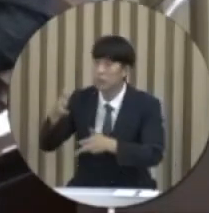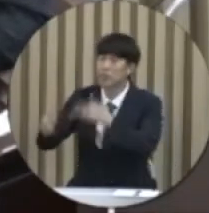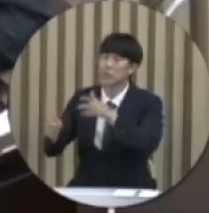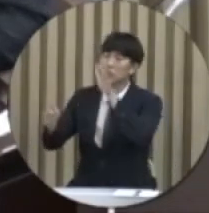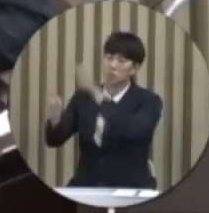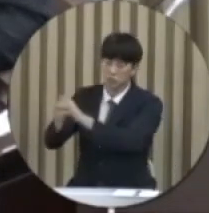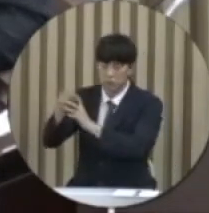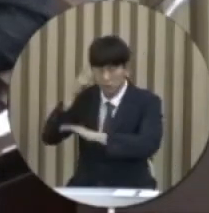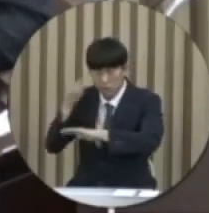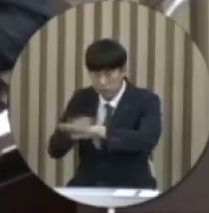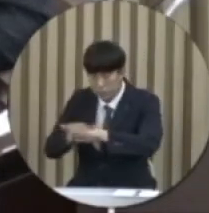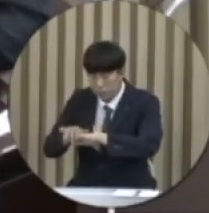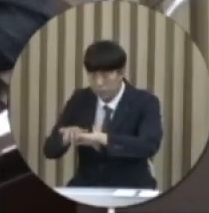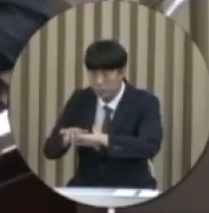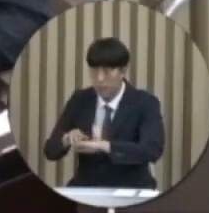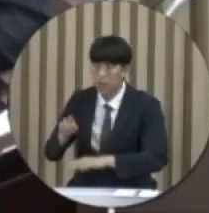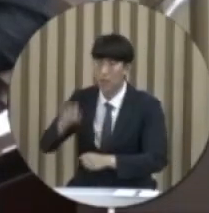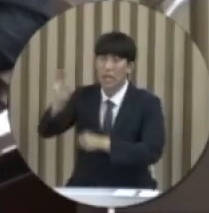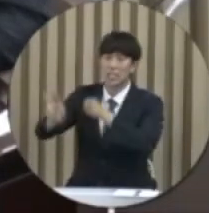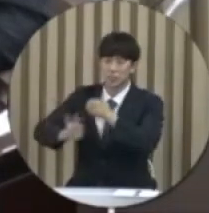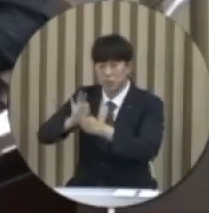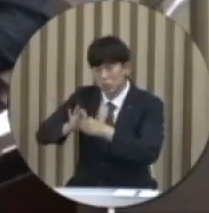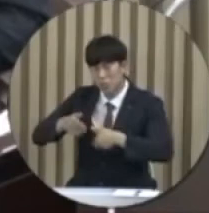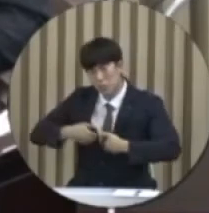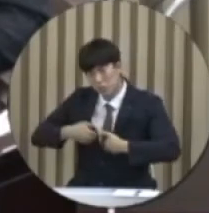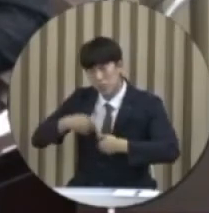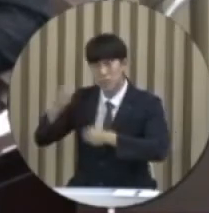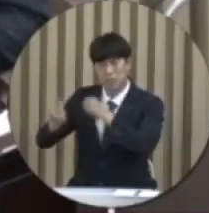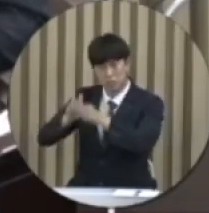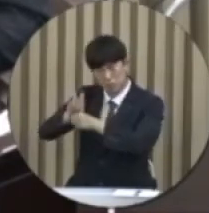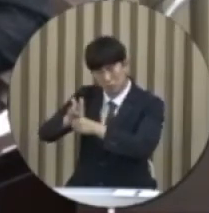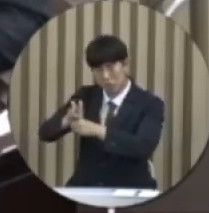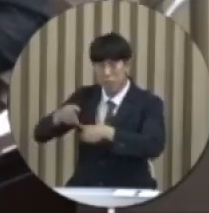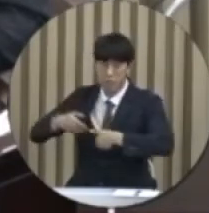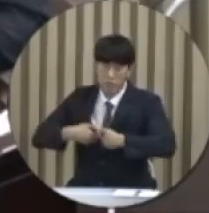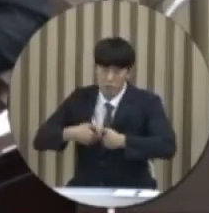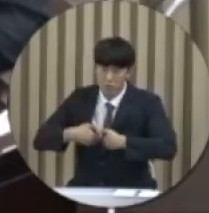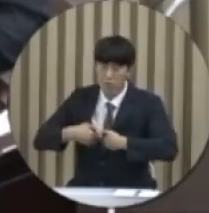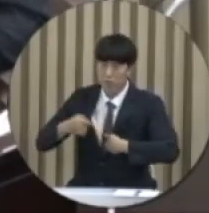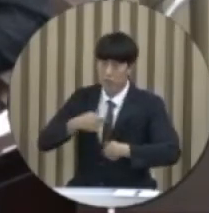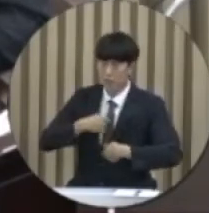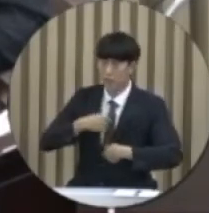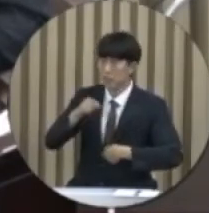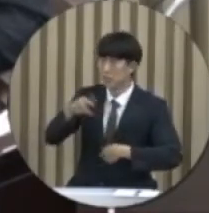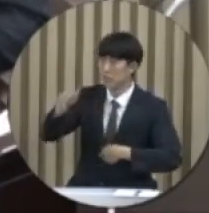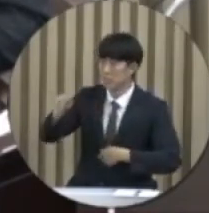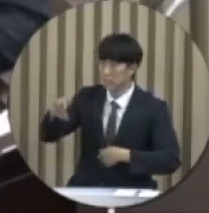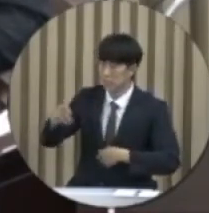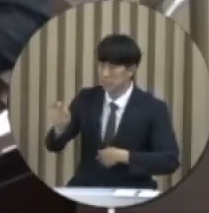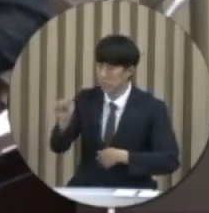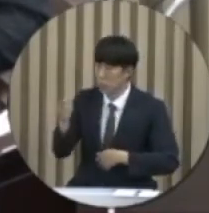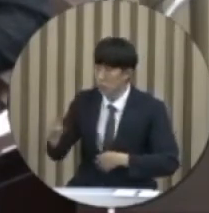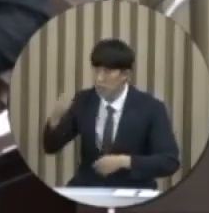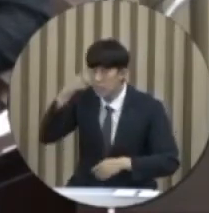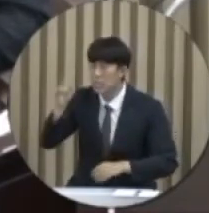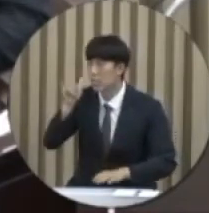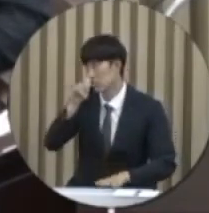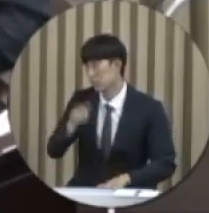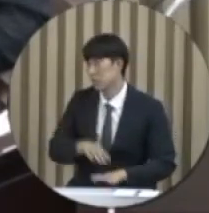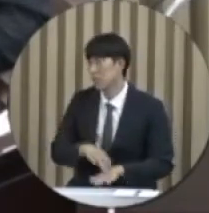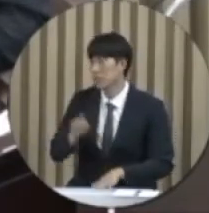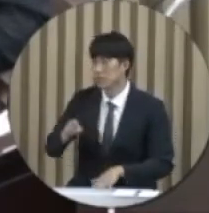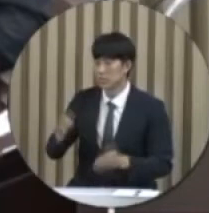네. 그리고 거기서 10년이 걸리더라도 20년이 걸리더라도 저는 지중화에 대한 생각을 갖고 있습니다. 그래서 그 용역을